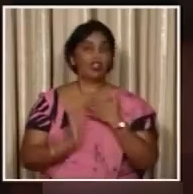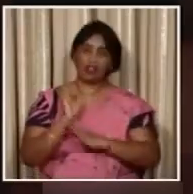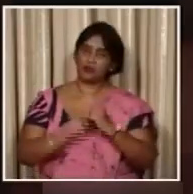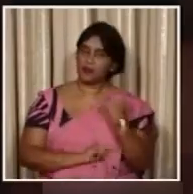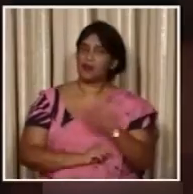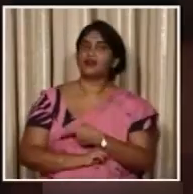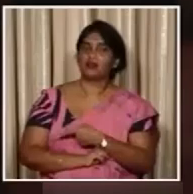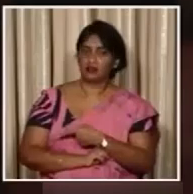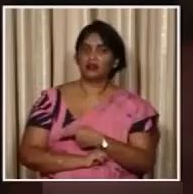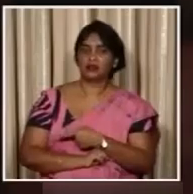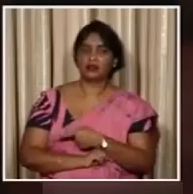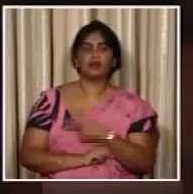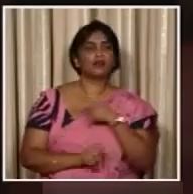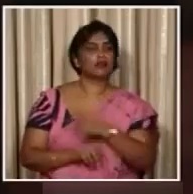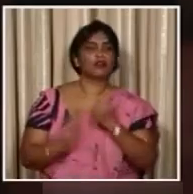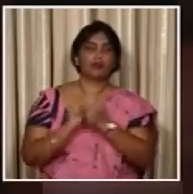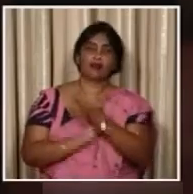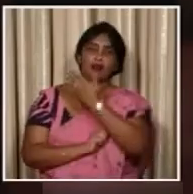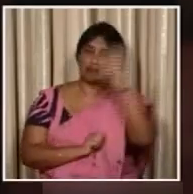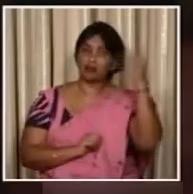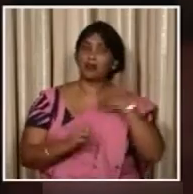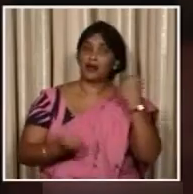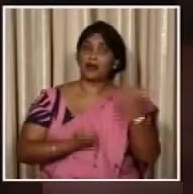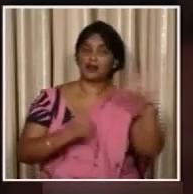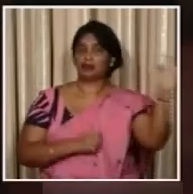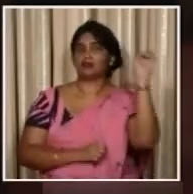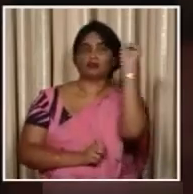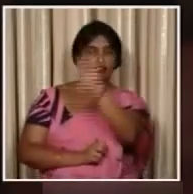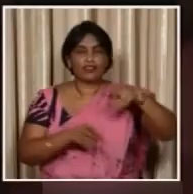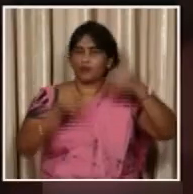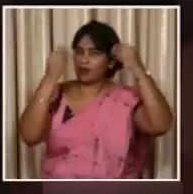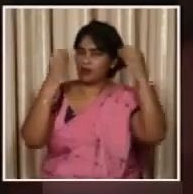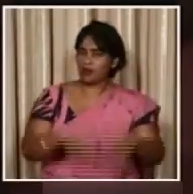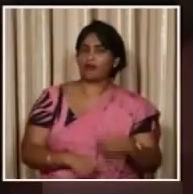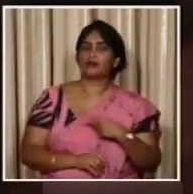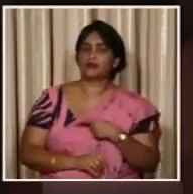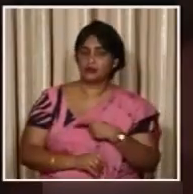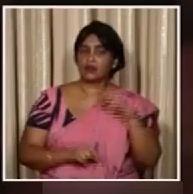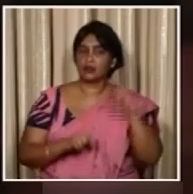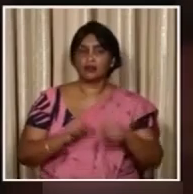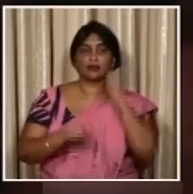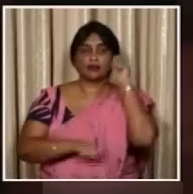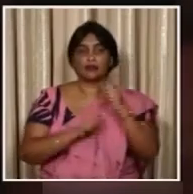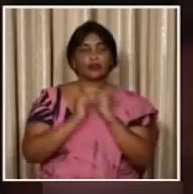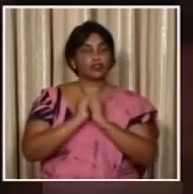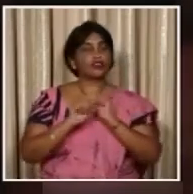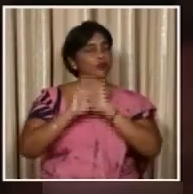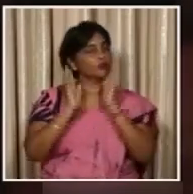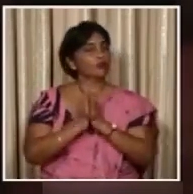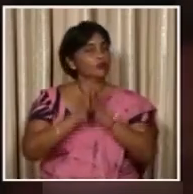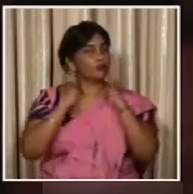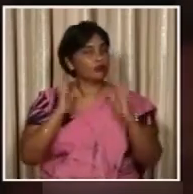පනත. සාමාන්‍යධිකාරිවරයා ඕනනම් මට ගෙදර ඉන්න මගේ ඩ්‍රයිවර් ගෙනල්ලා සාමාන්‍යධිකාරිවරයා කරන්න පුළුවන්. අද ඉන්න නිලධාරි සේවක අති බහුතරය